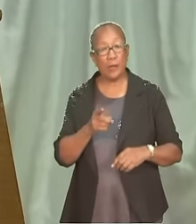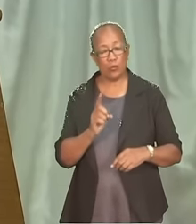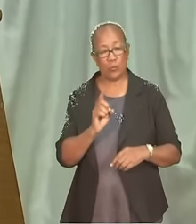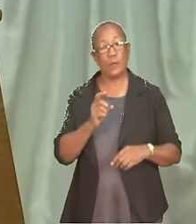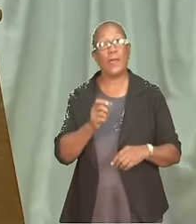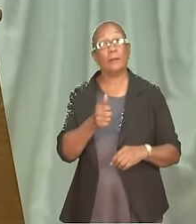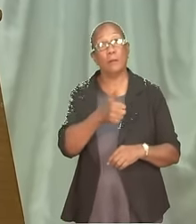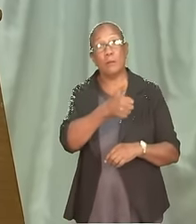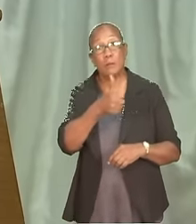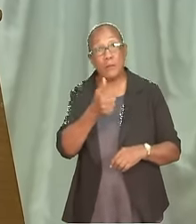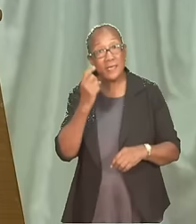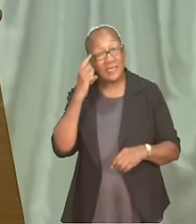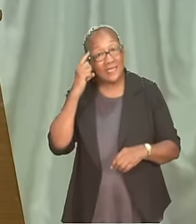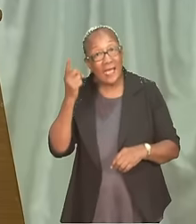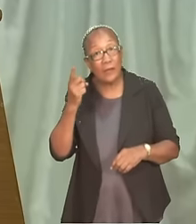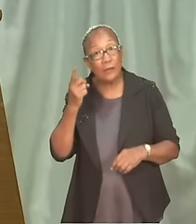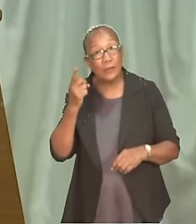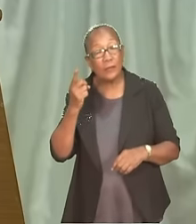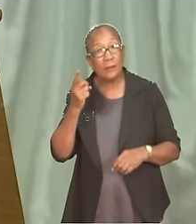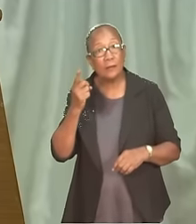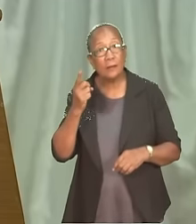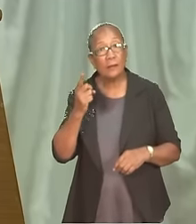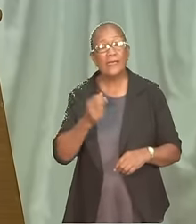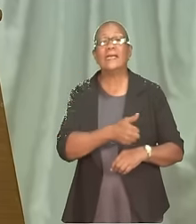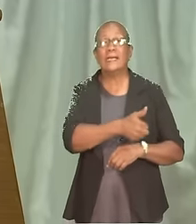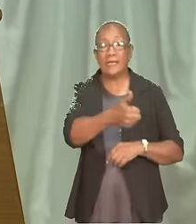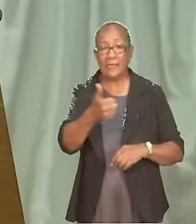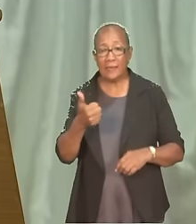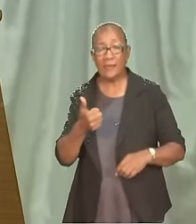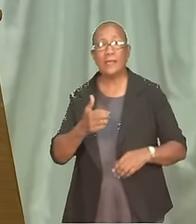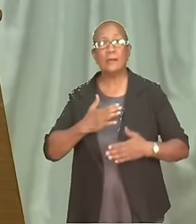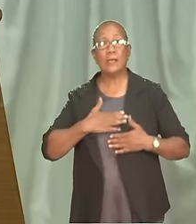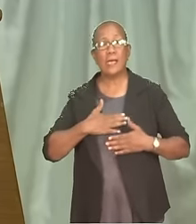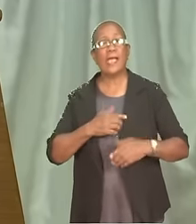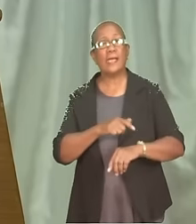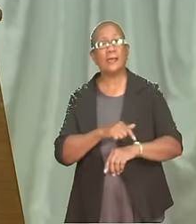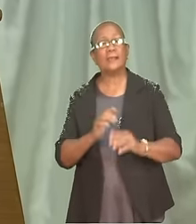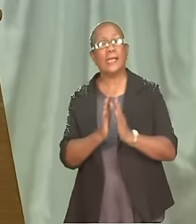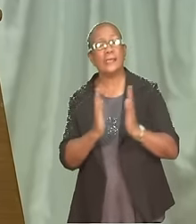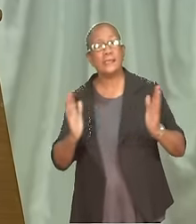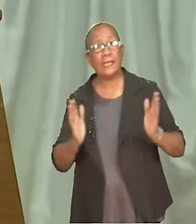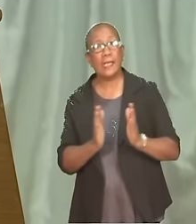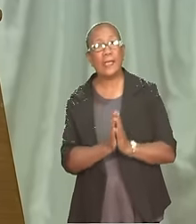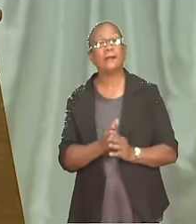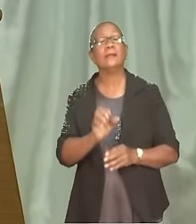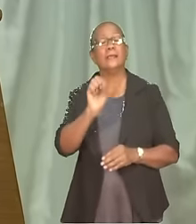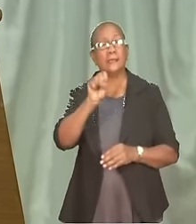beseffen, somewhere down the road, iedereen binnen zijn eigen tijdlijn. Ja,